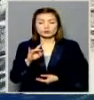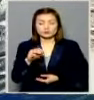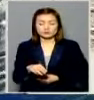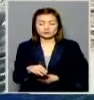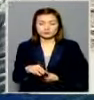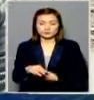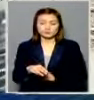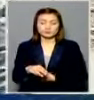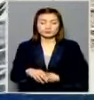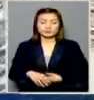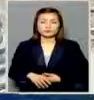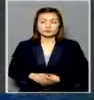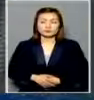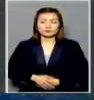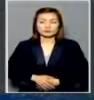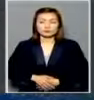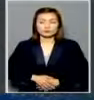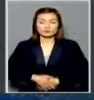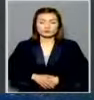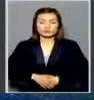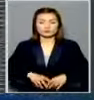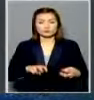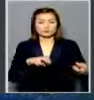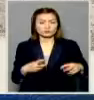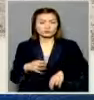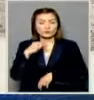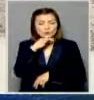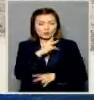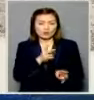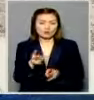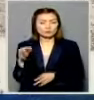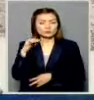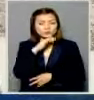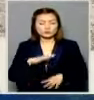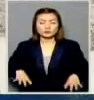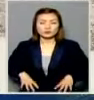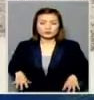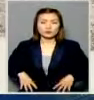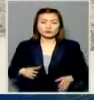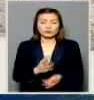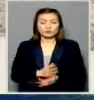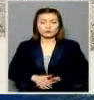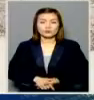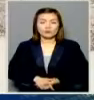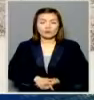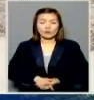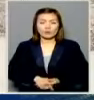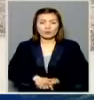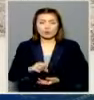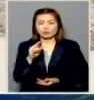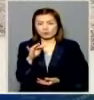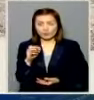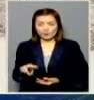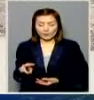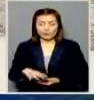осы аяғында шарықтау шегіне жетті. Зардап шеккен өте көп. Манағы Құрманғазы ауданының